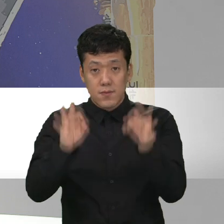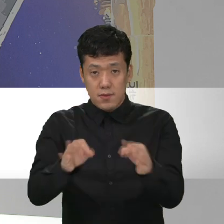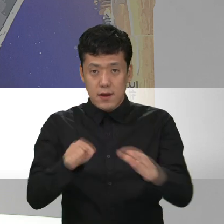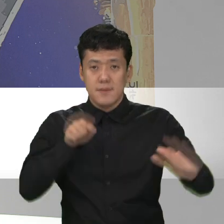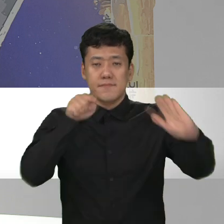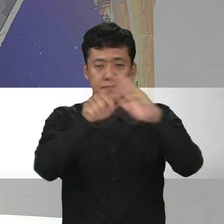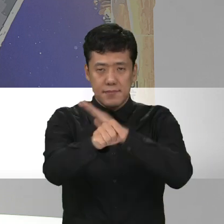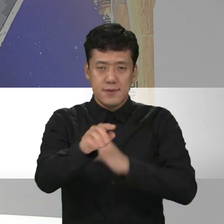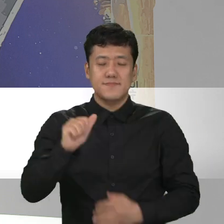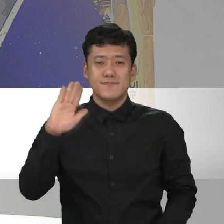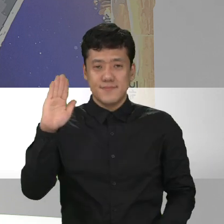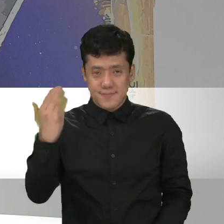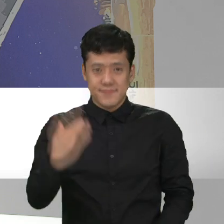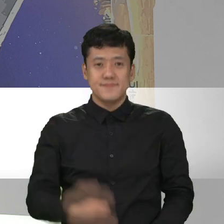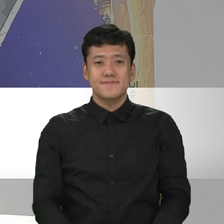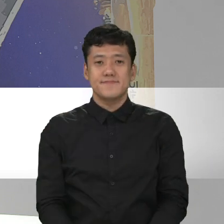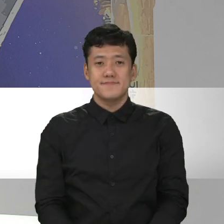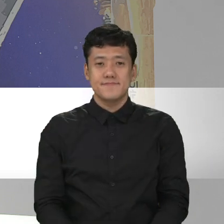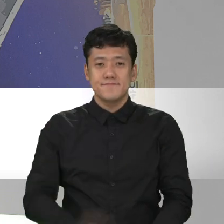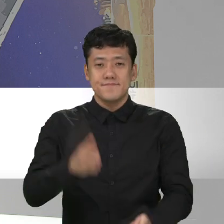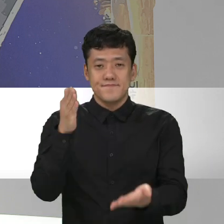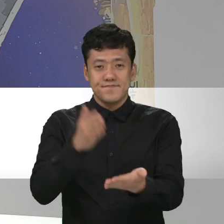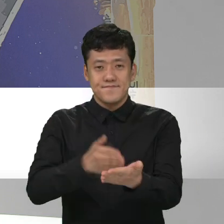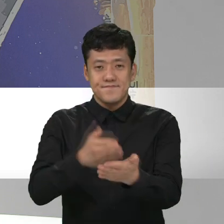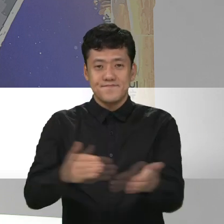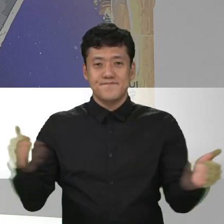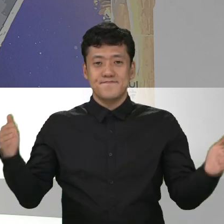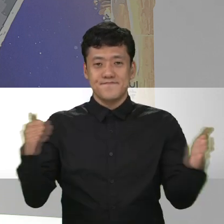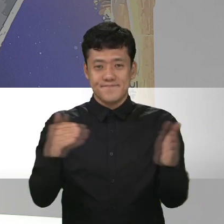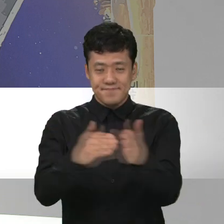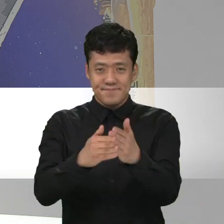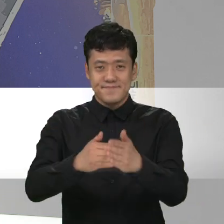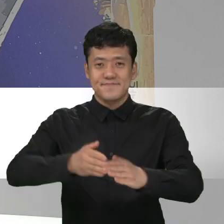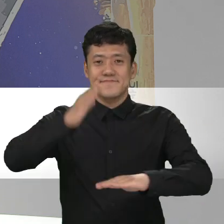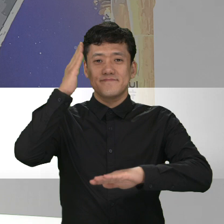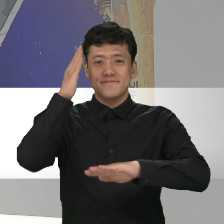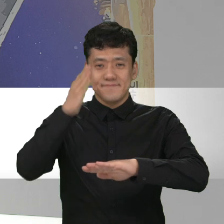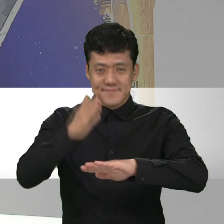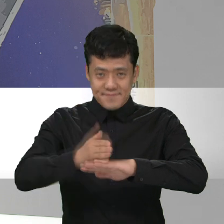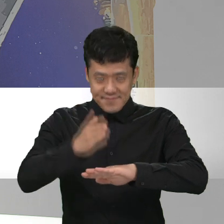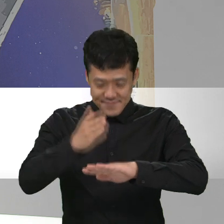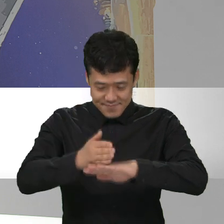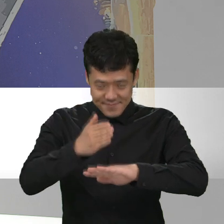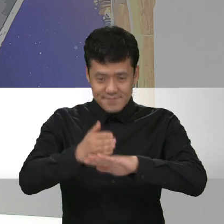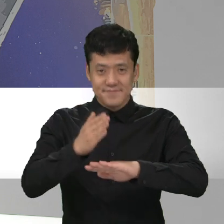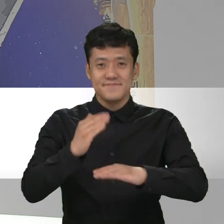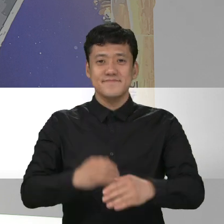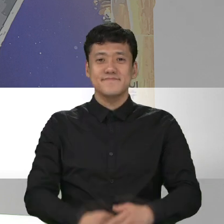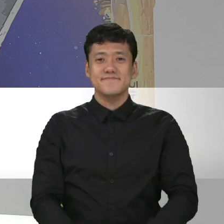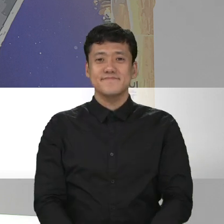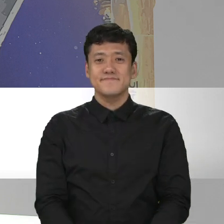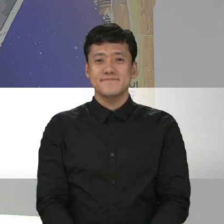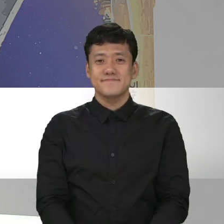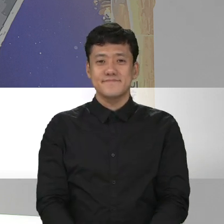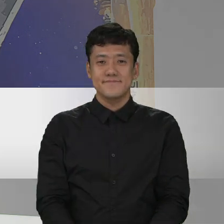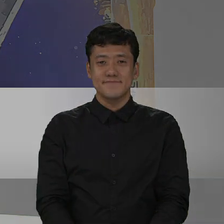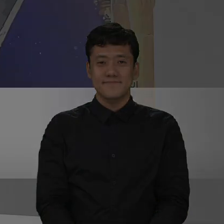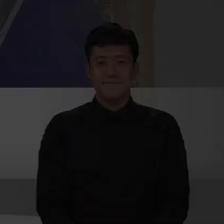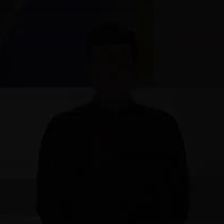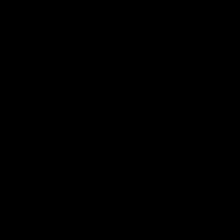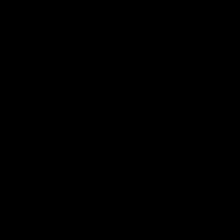내는 포항 소재 대구은행 을 방문하시면 됩니다 이번 주 준비한 소식은 여기까지입니다 시청해주신 여러분 고맙습니다